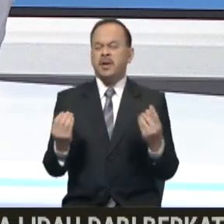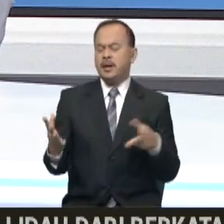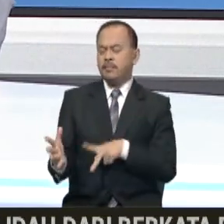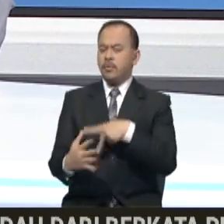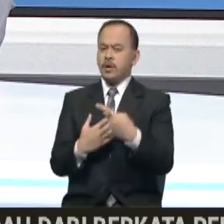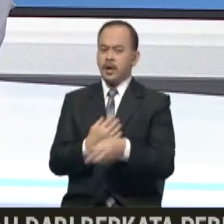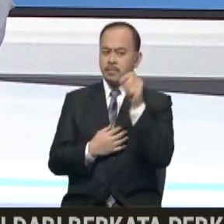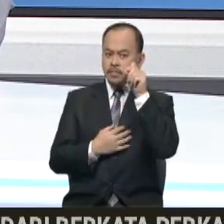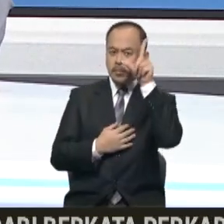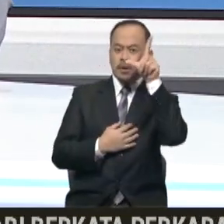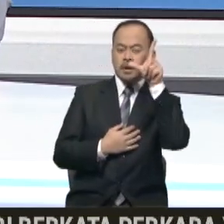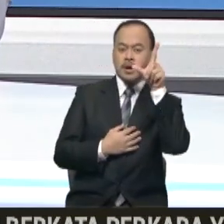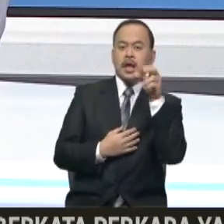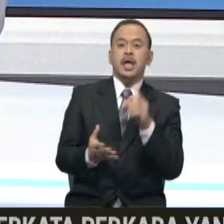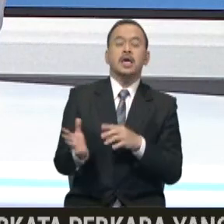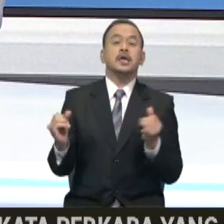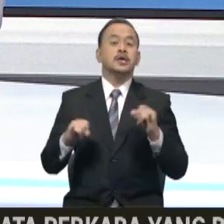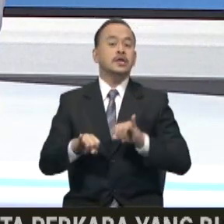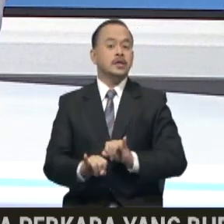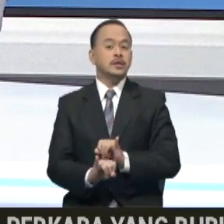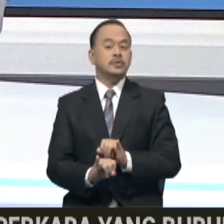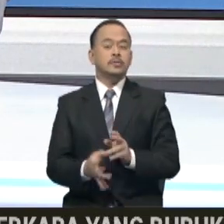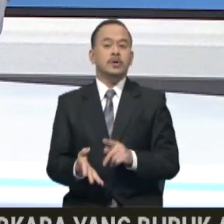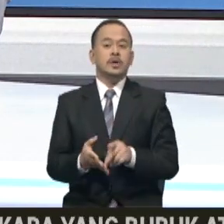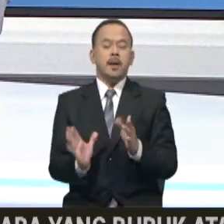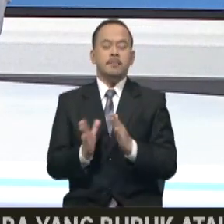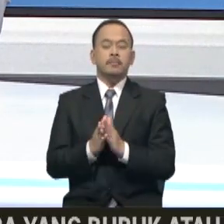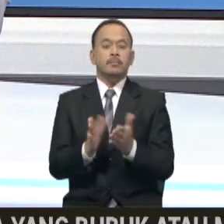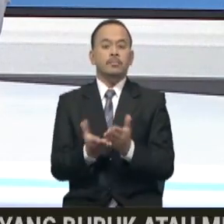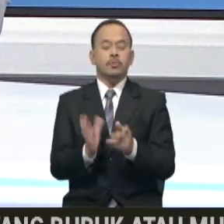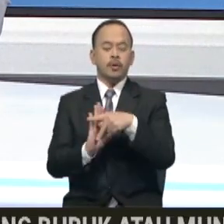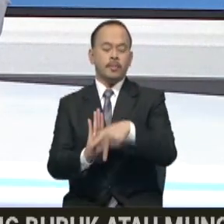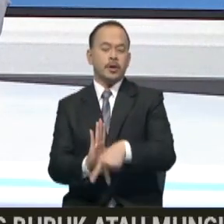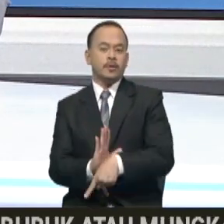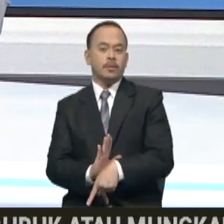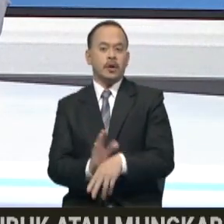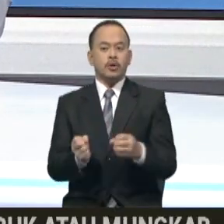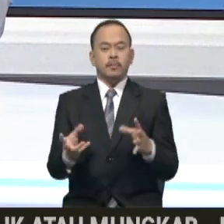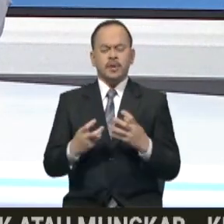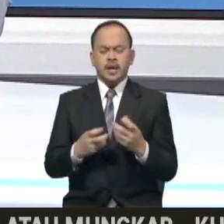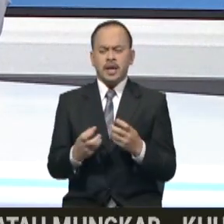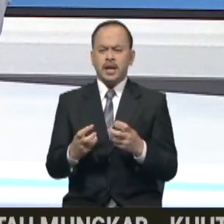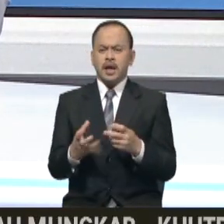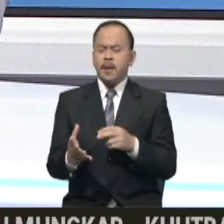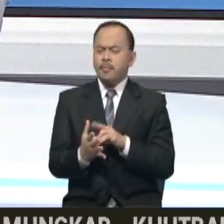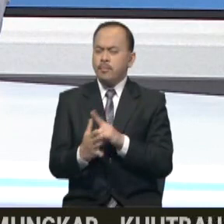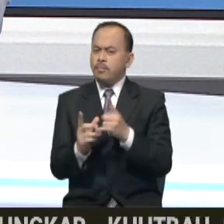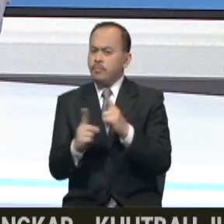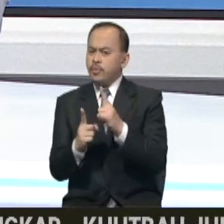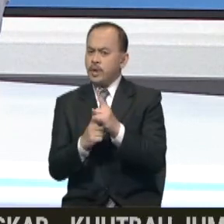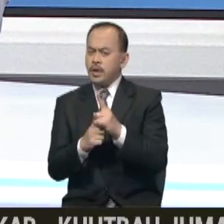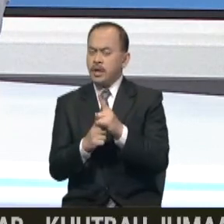arah kesedaran isu buli, termasuk menyediakan buku modul panduan menangani isu buli di peringkat